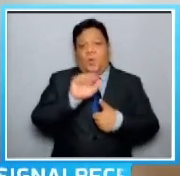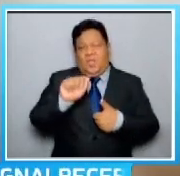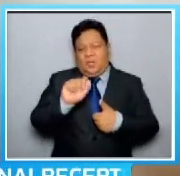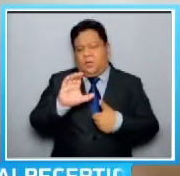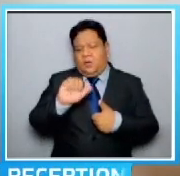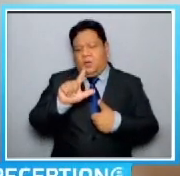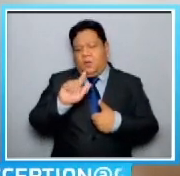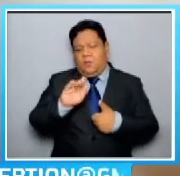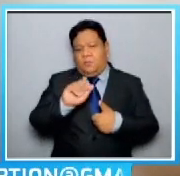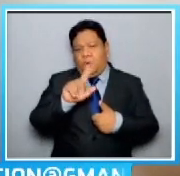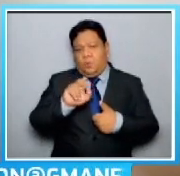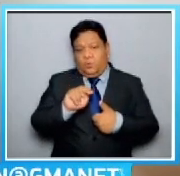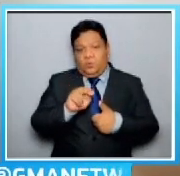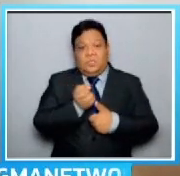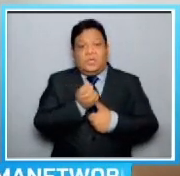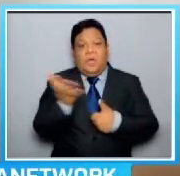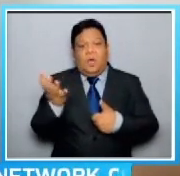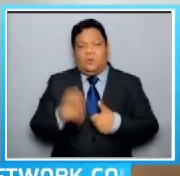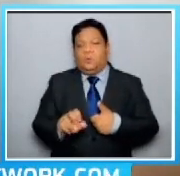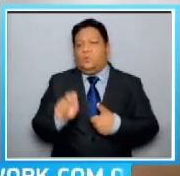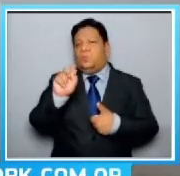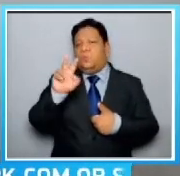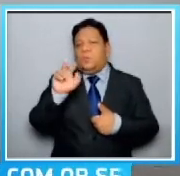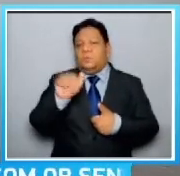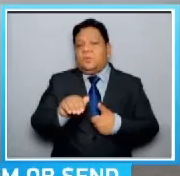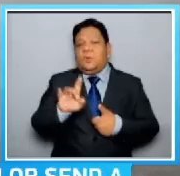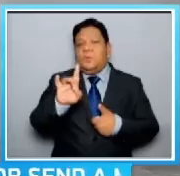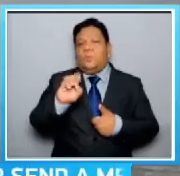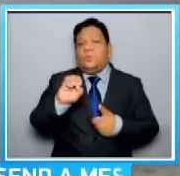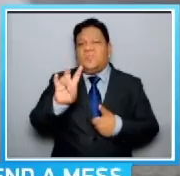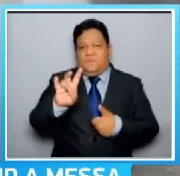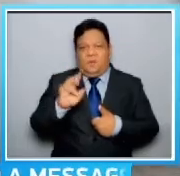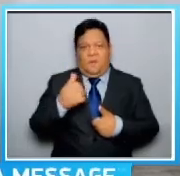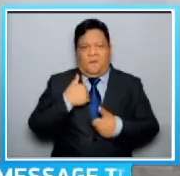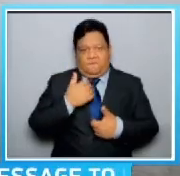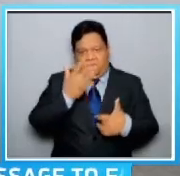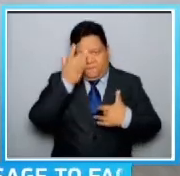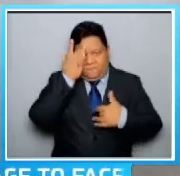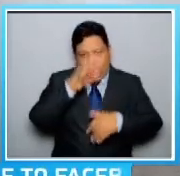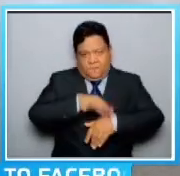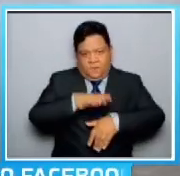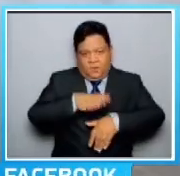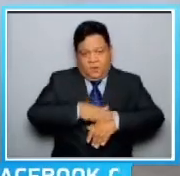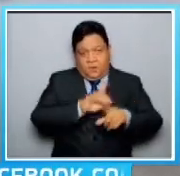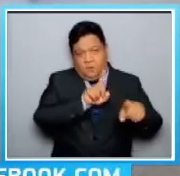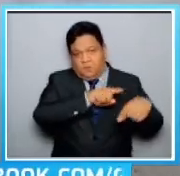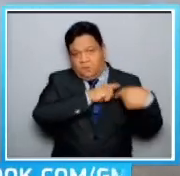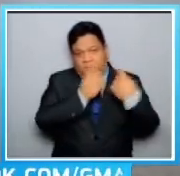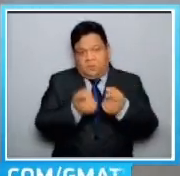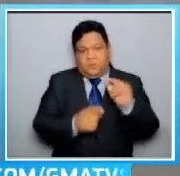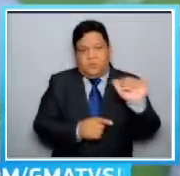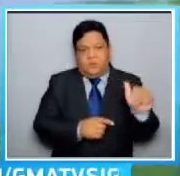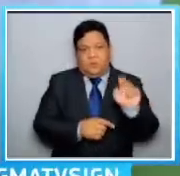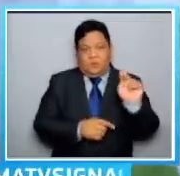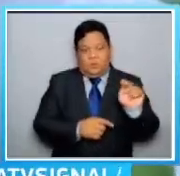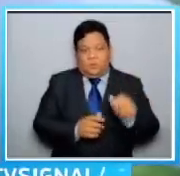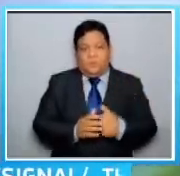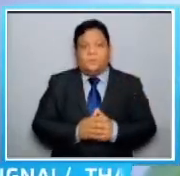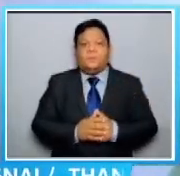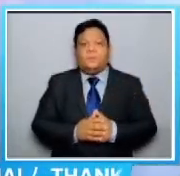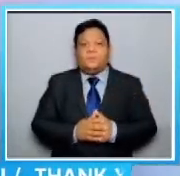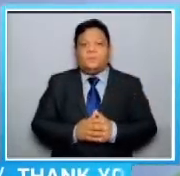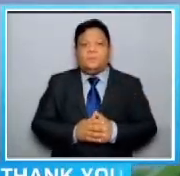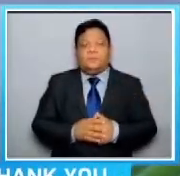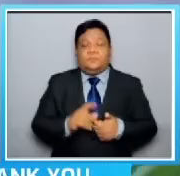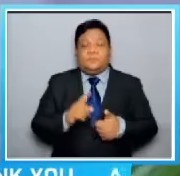may 12,807 dengue cases mula January 1 hanggang August 27. Lampas doble